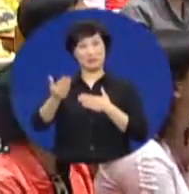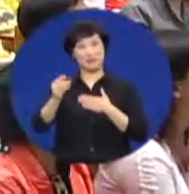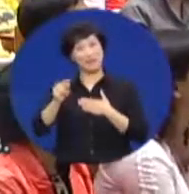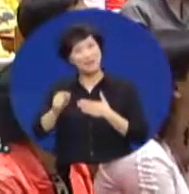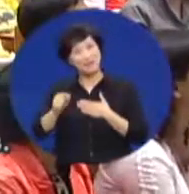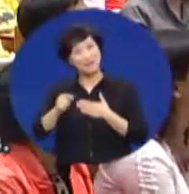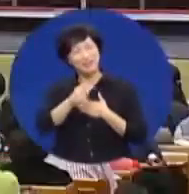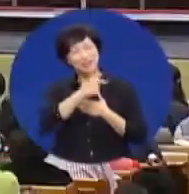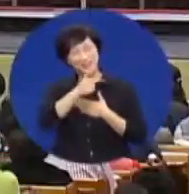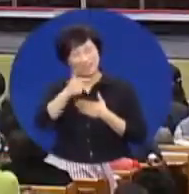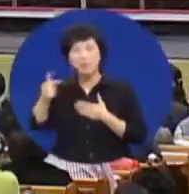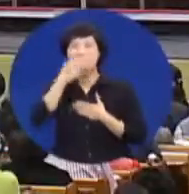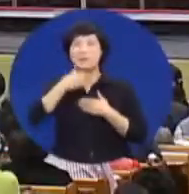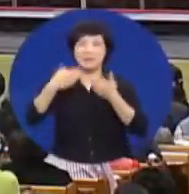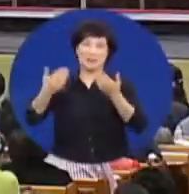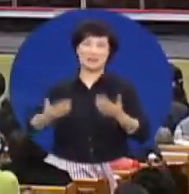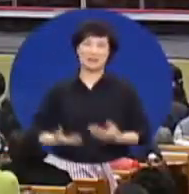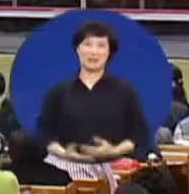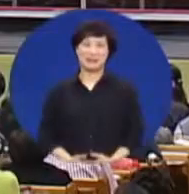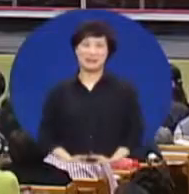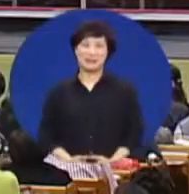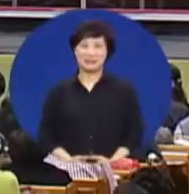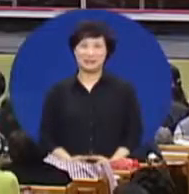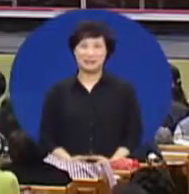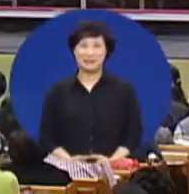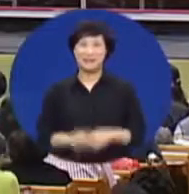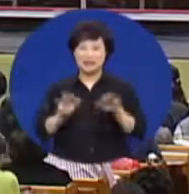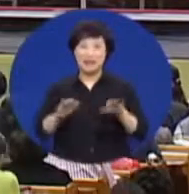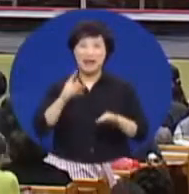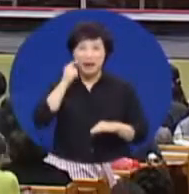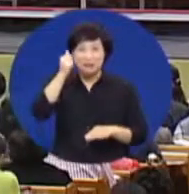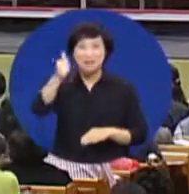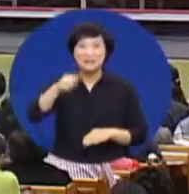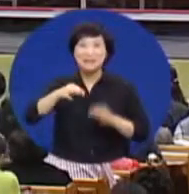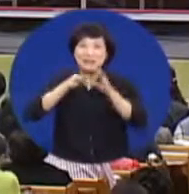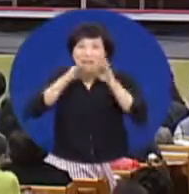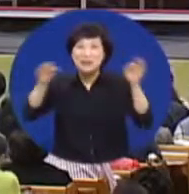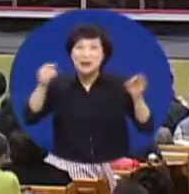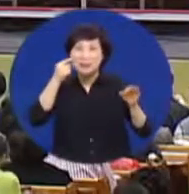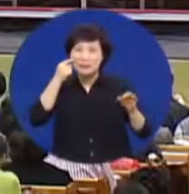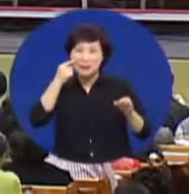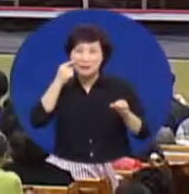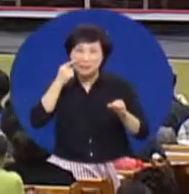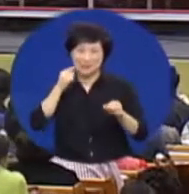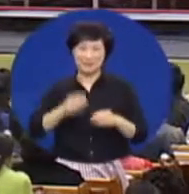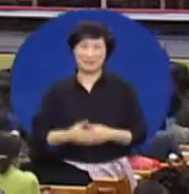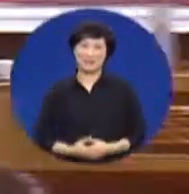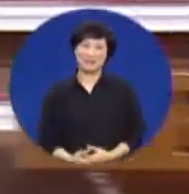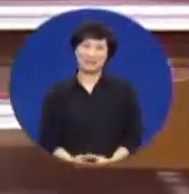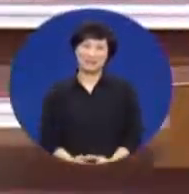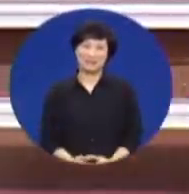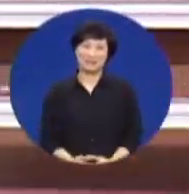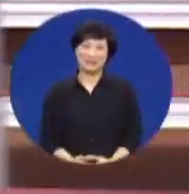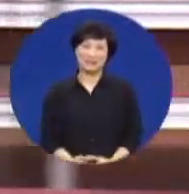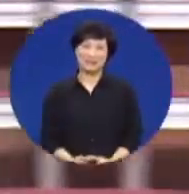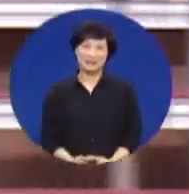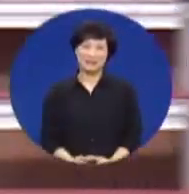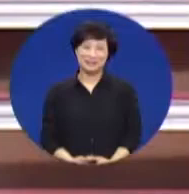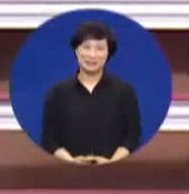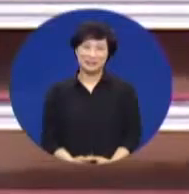얼마나 큰 복이요. 우리 아버지 노래 한번 하자고. 아버지 아버지